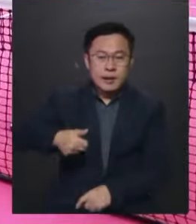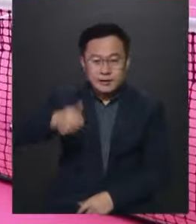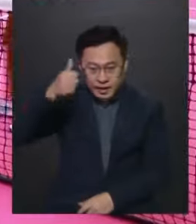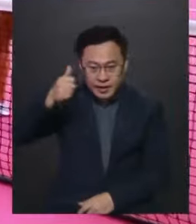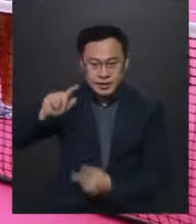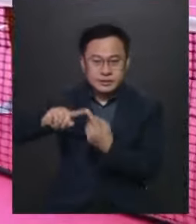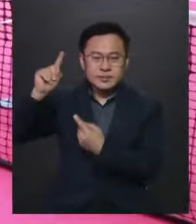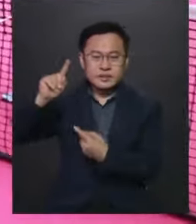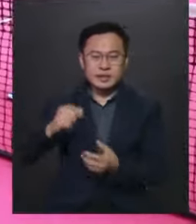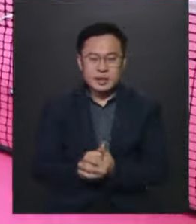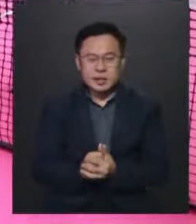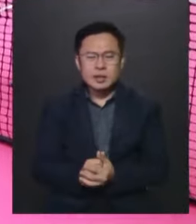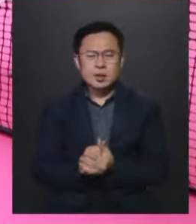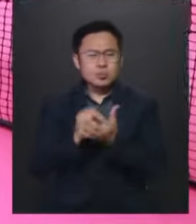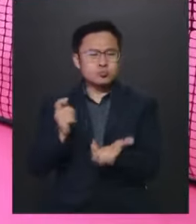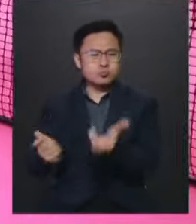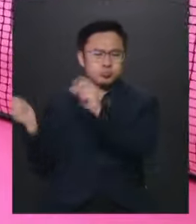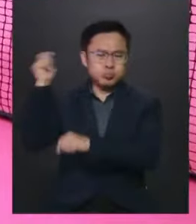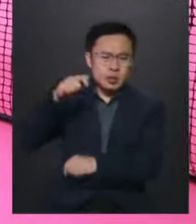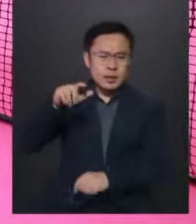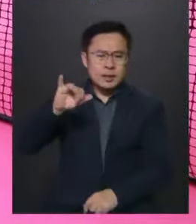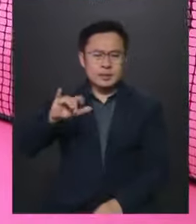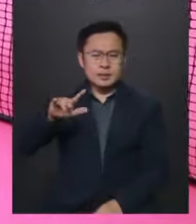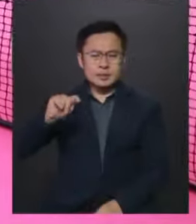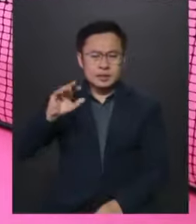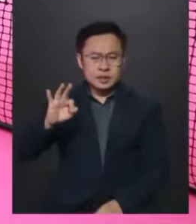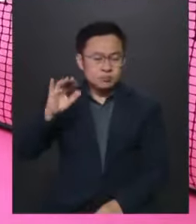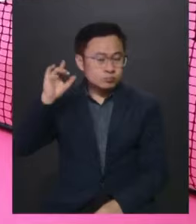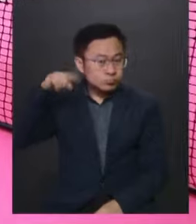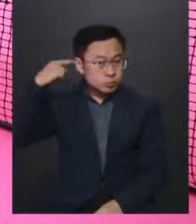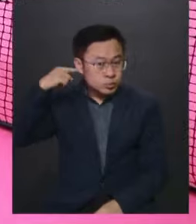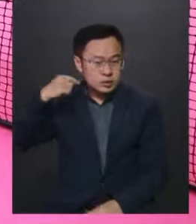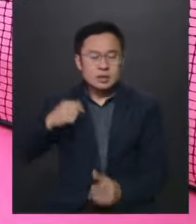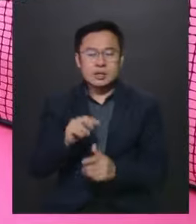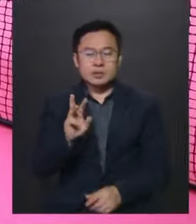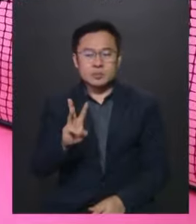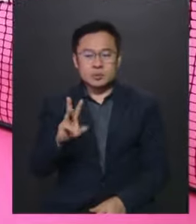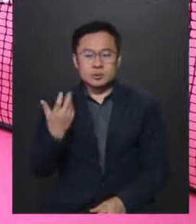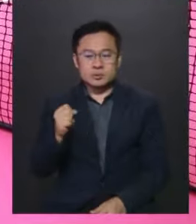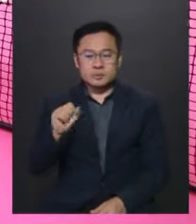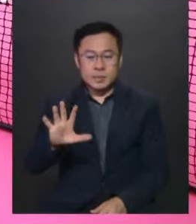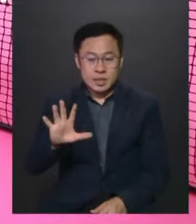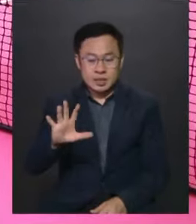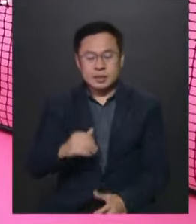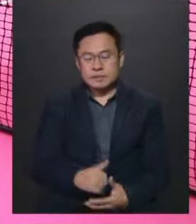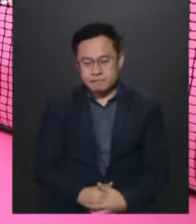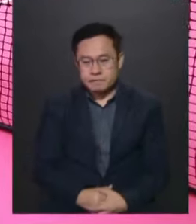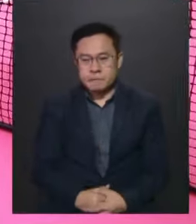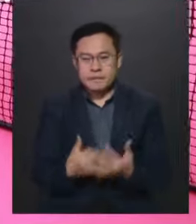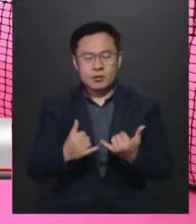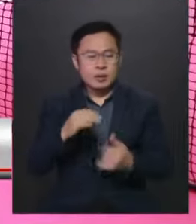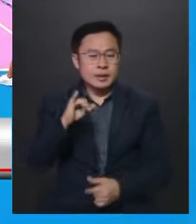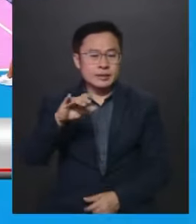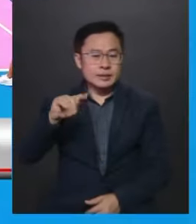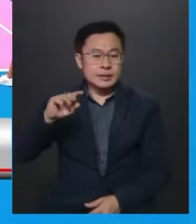การแข่งขันเทนนิสอาชีพหญิงครับรายการ ITF Women World Tennis Tour W15 ครับรายการ Qualcomm and CCAU Industry 4.0 Open ITF World